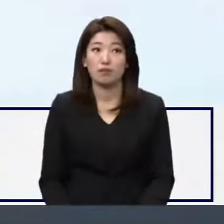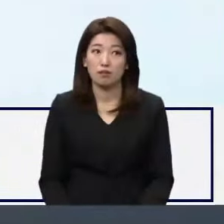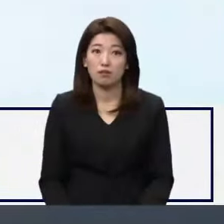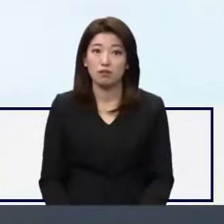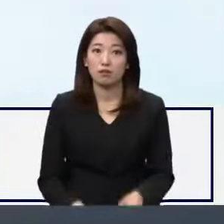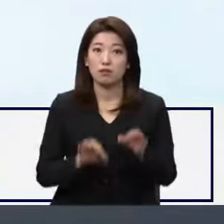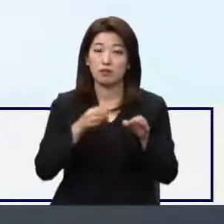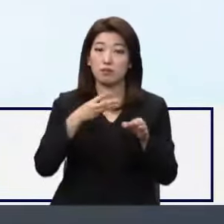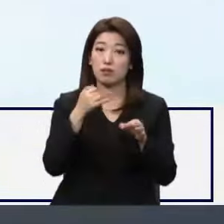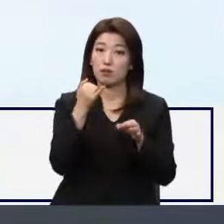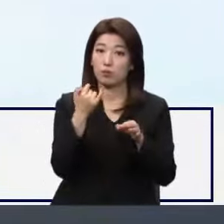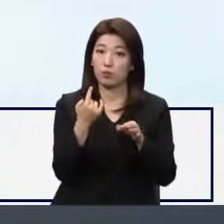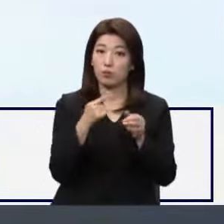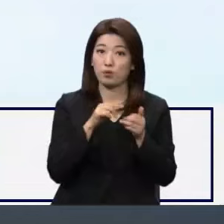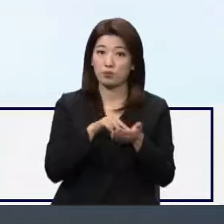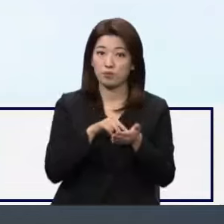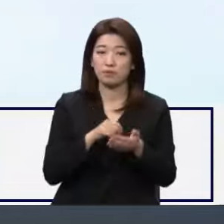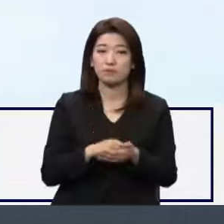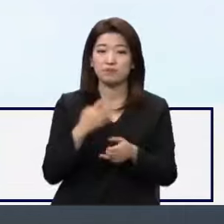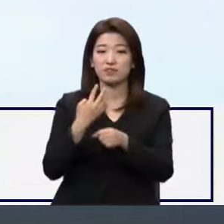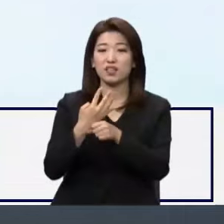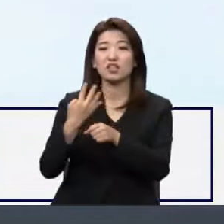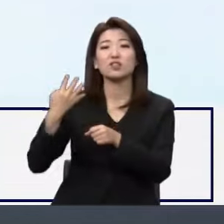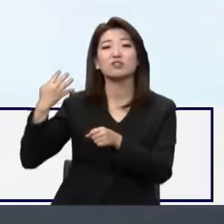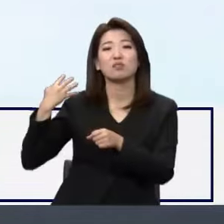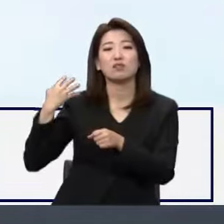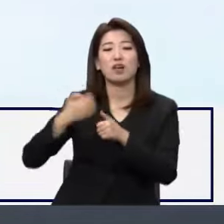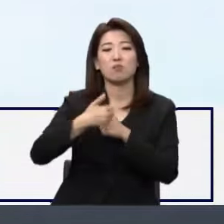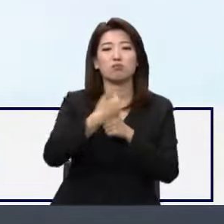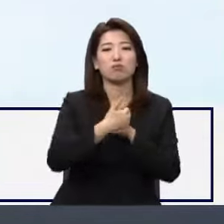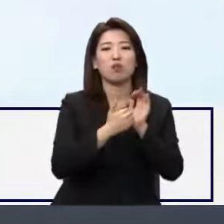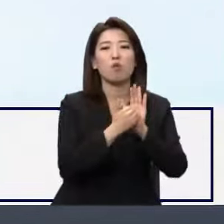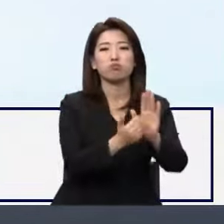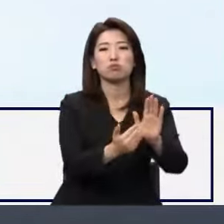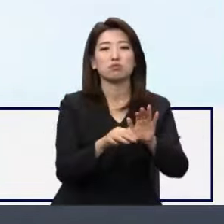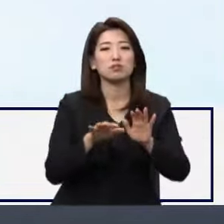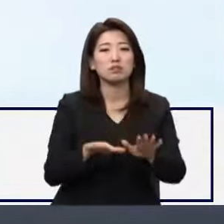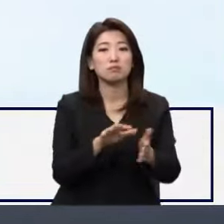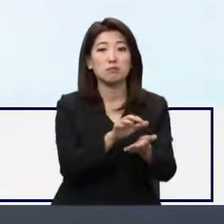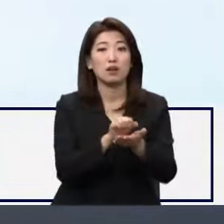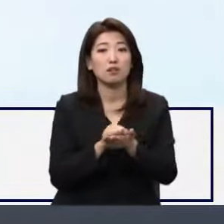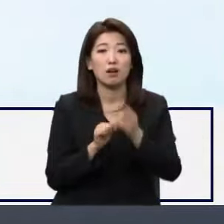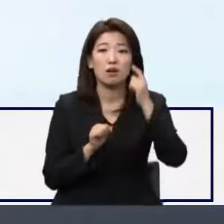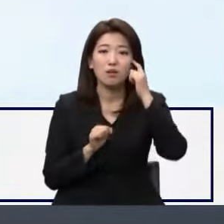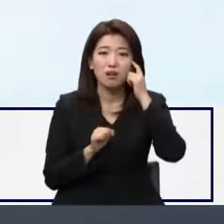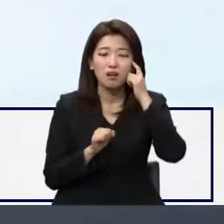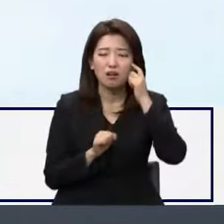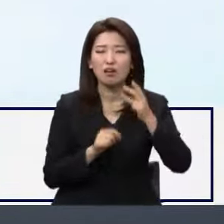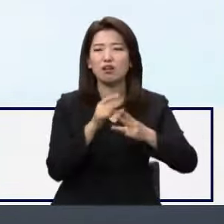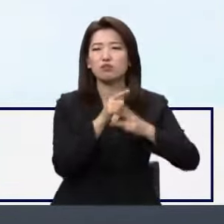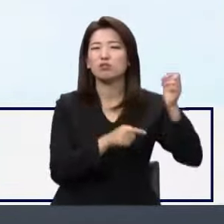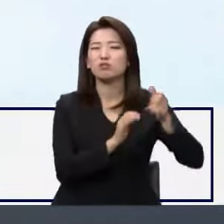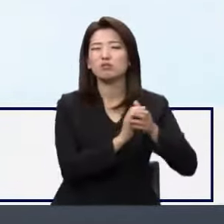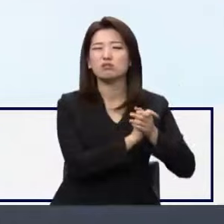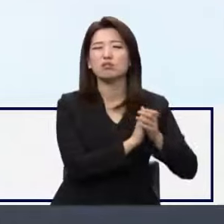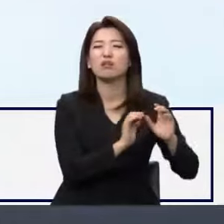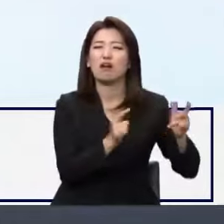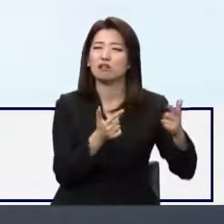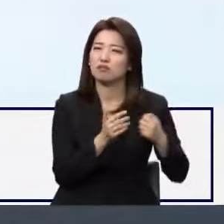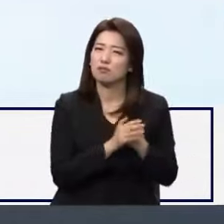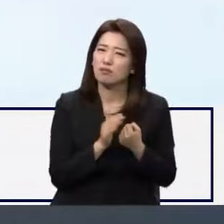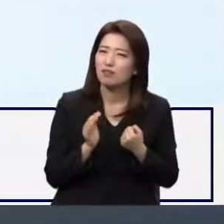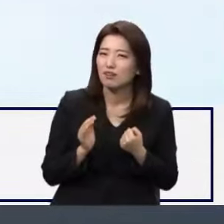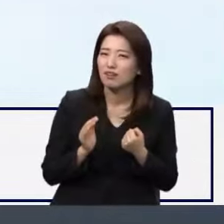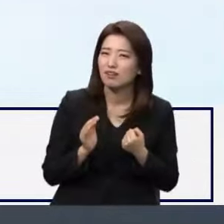요청을 받은 사람들이 다 치유는 아니지 않느냐라는 점을 지금 지적을 하셨어요 신조 대변이 님 공교롭게